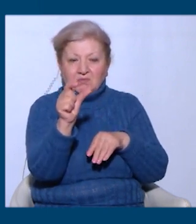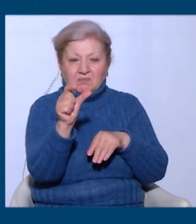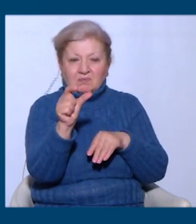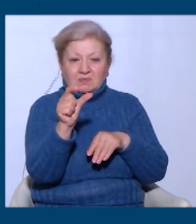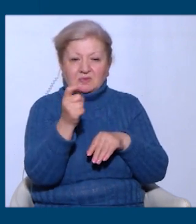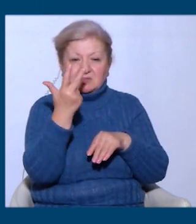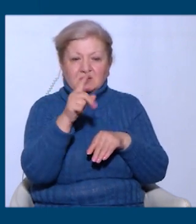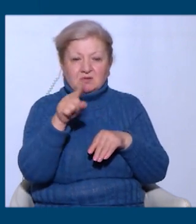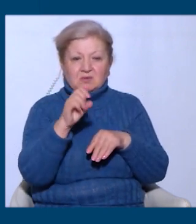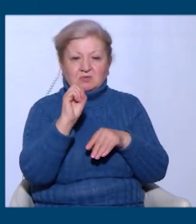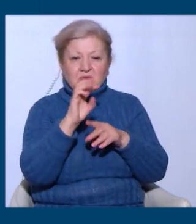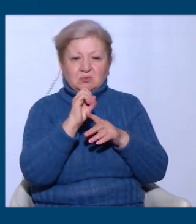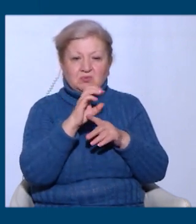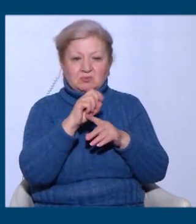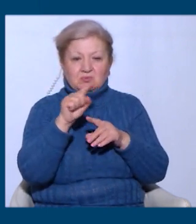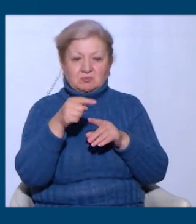წრეწირის სიგრძეში ჩაგვეტია